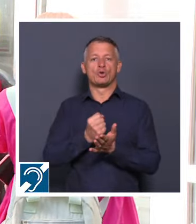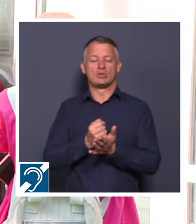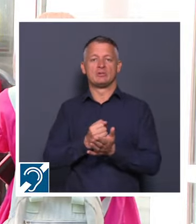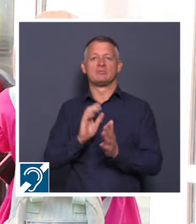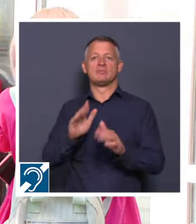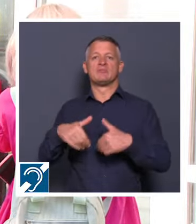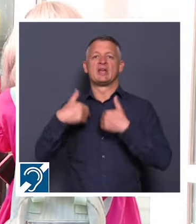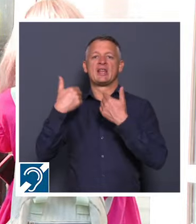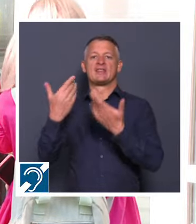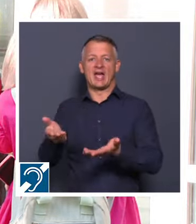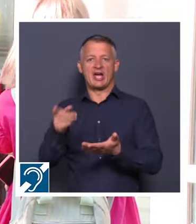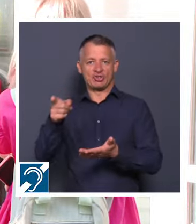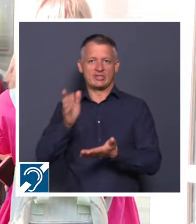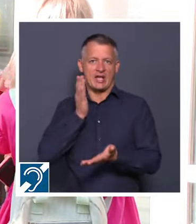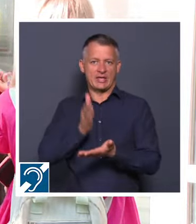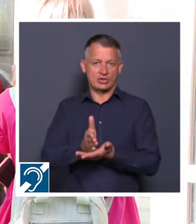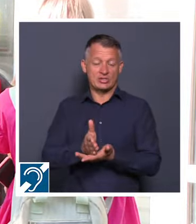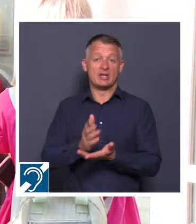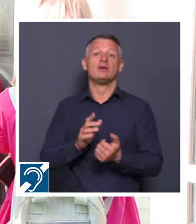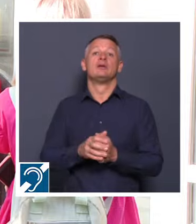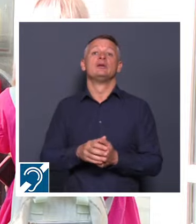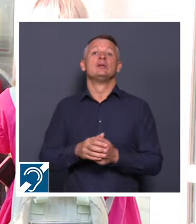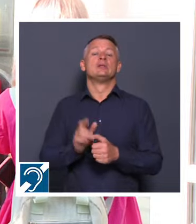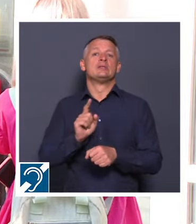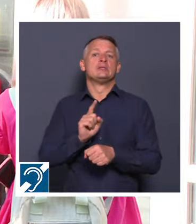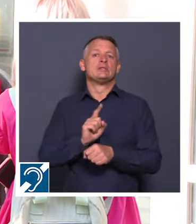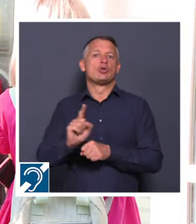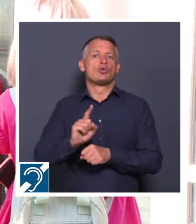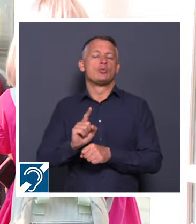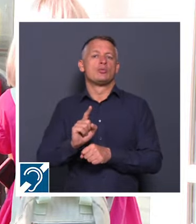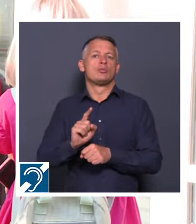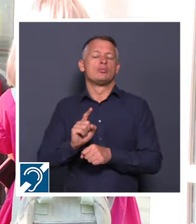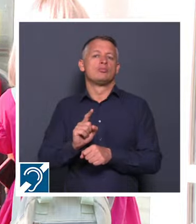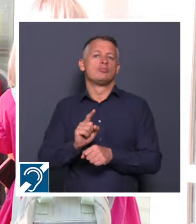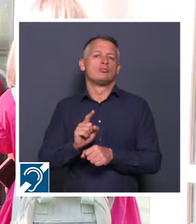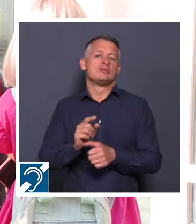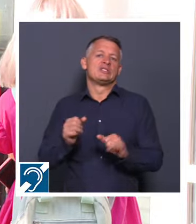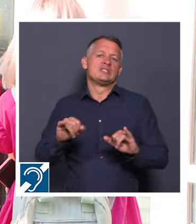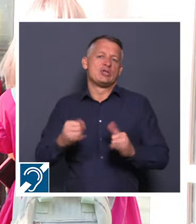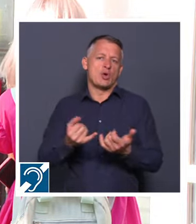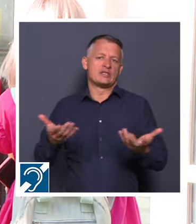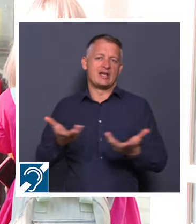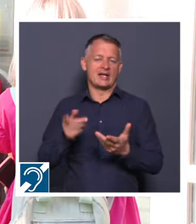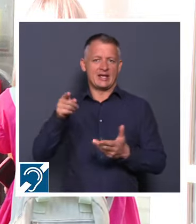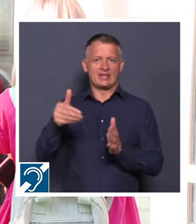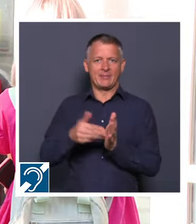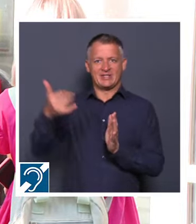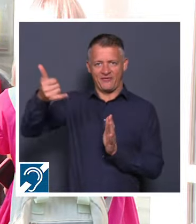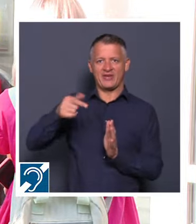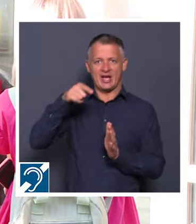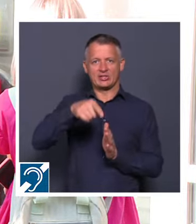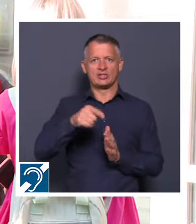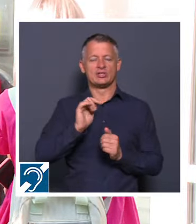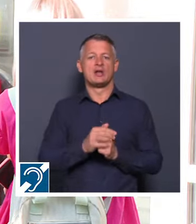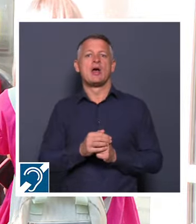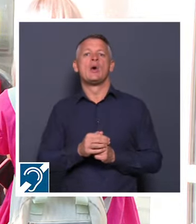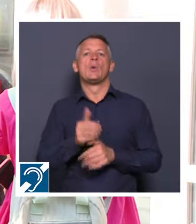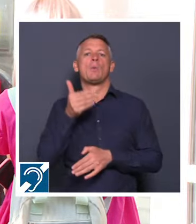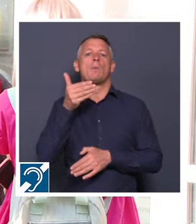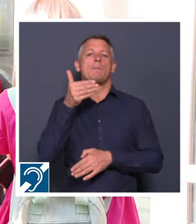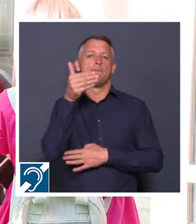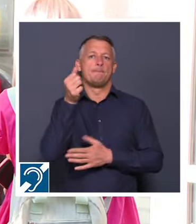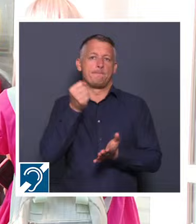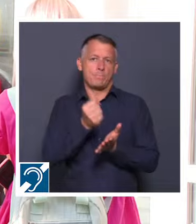livreze aceste decizii, situație în care, bineînțeles, trebuie să vină la oficiile poștale sau pur și simplu